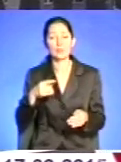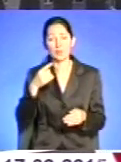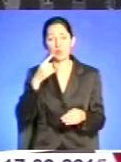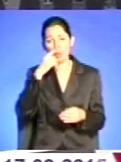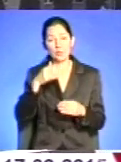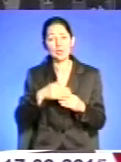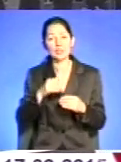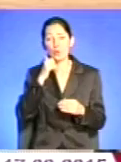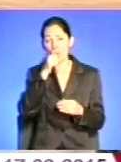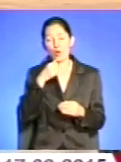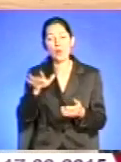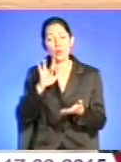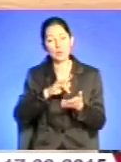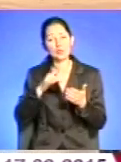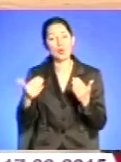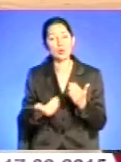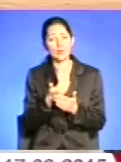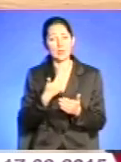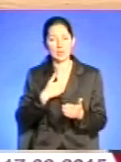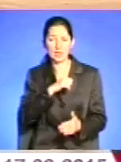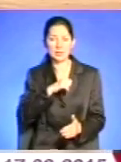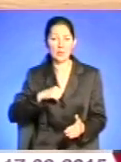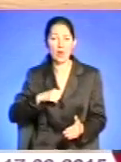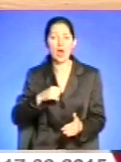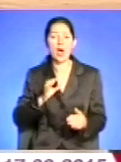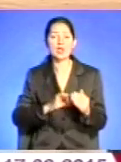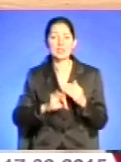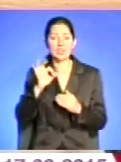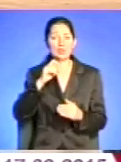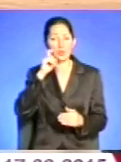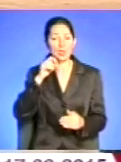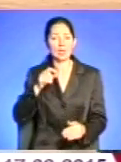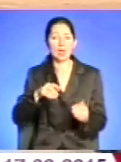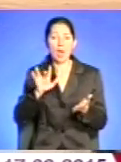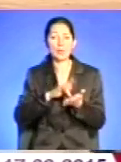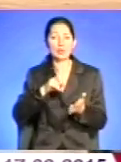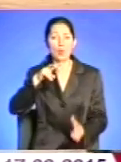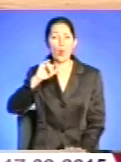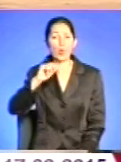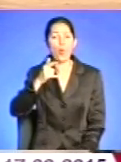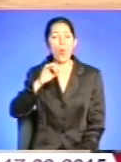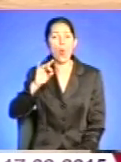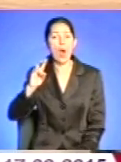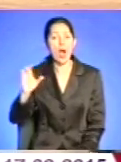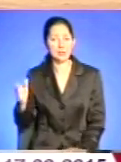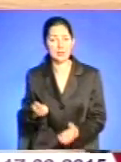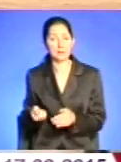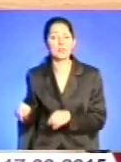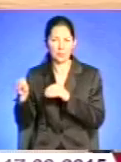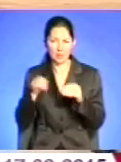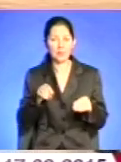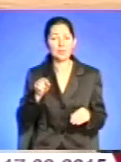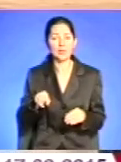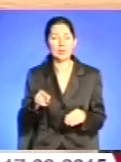суттєво оновиться. Я сама зі сходу України, з міста Луганська переміщена. Але в даному випадку я вважаю, що